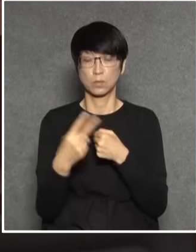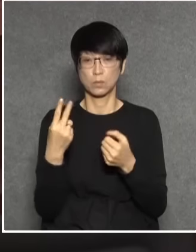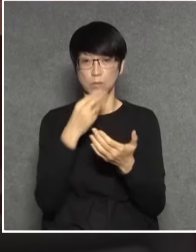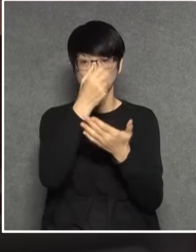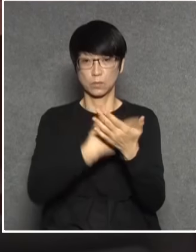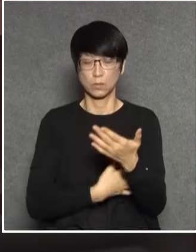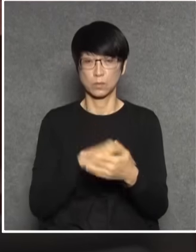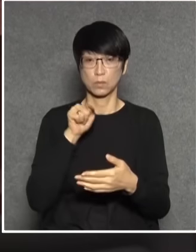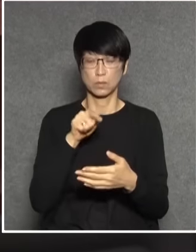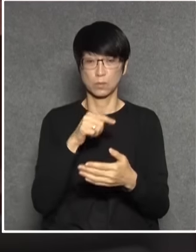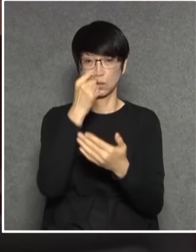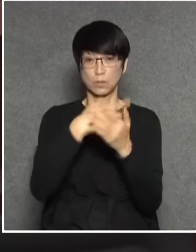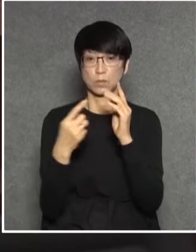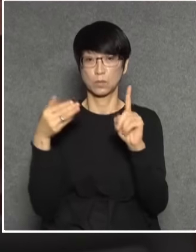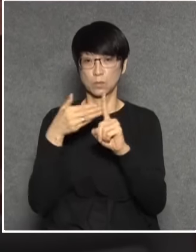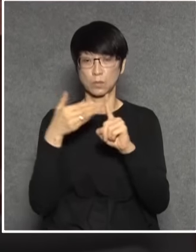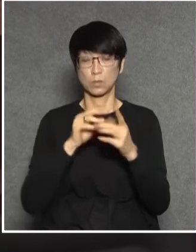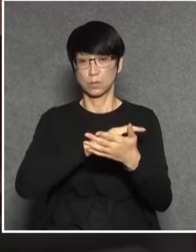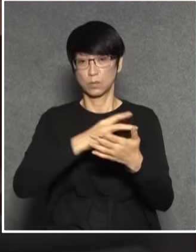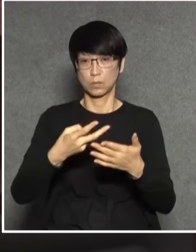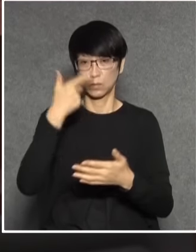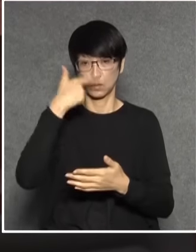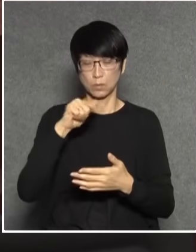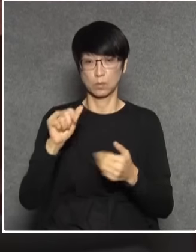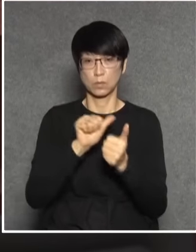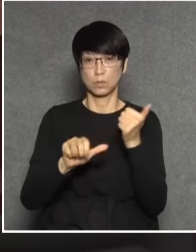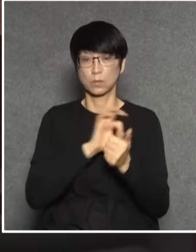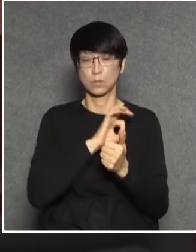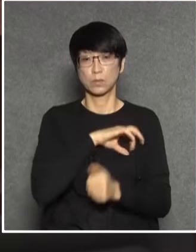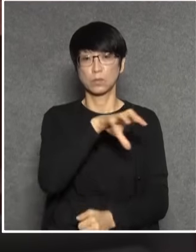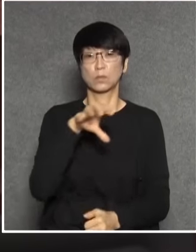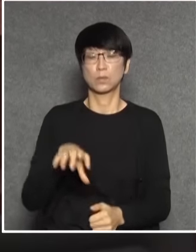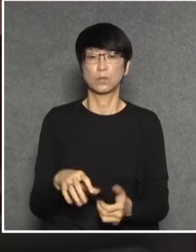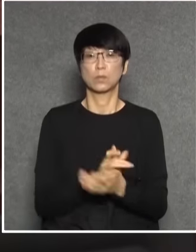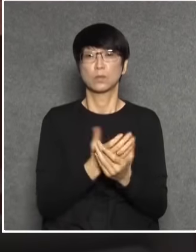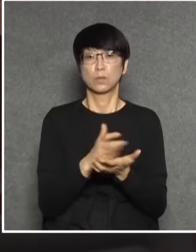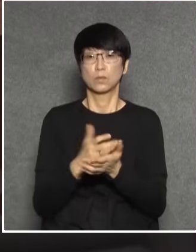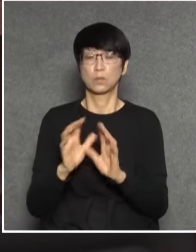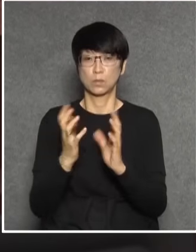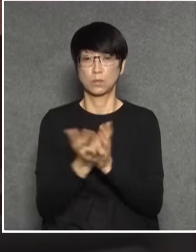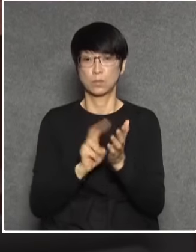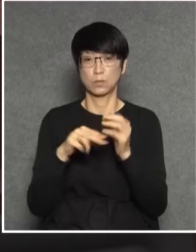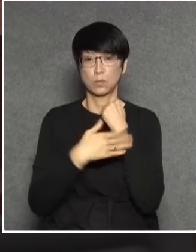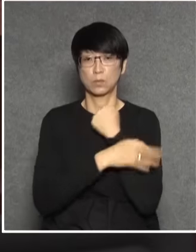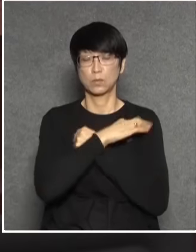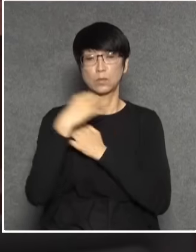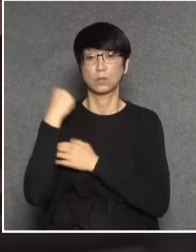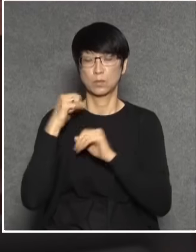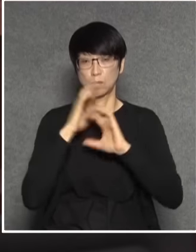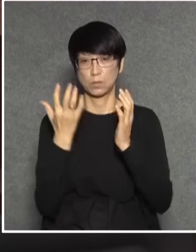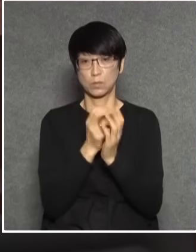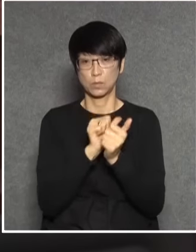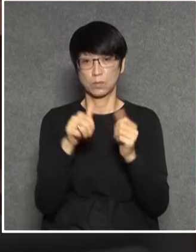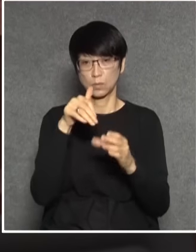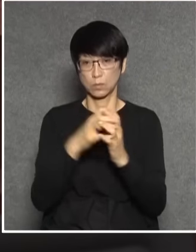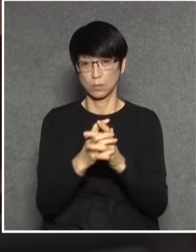一個政策目的是要更新選舉委員會界別分組和相對應的立法會功能界別的選民基礎，這